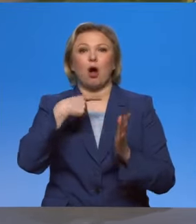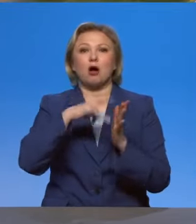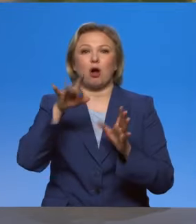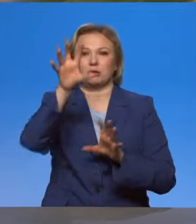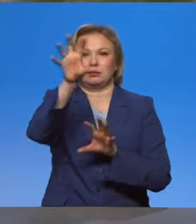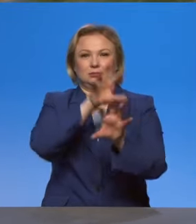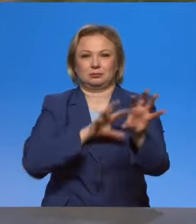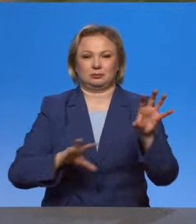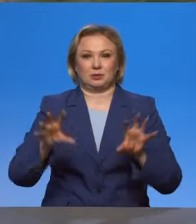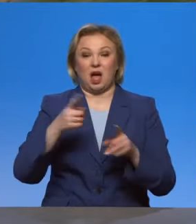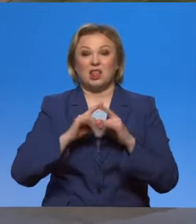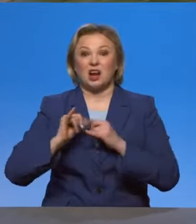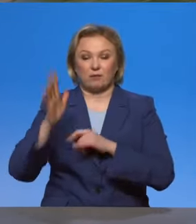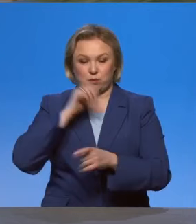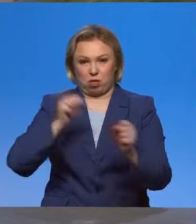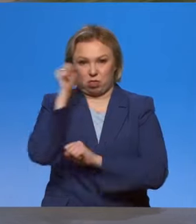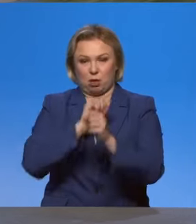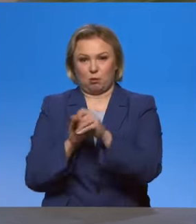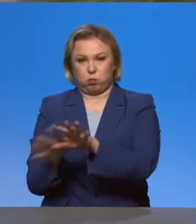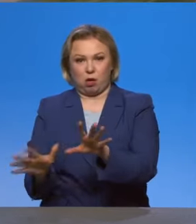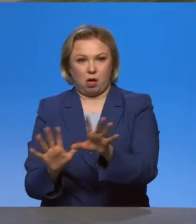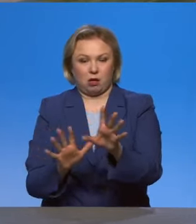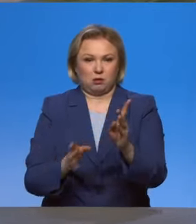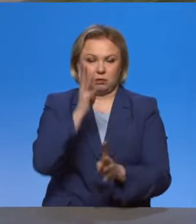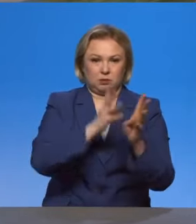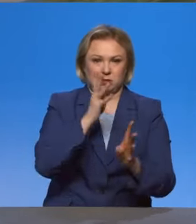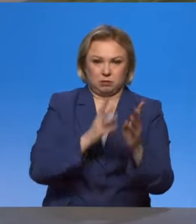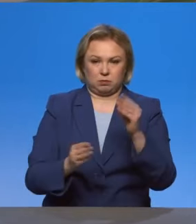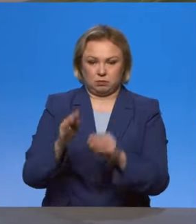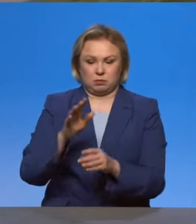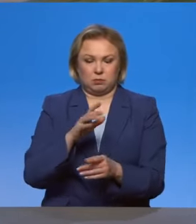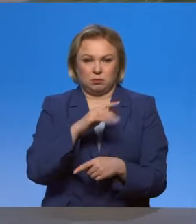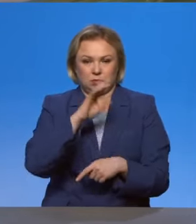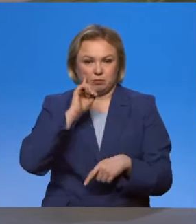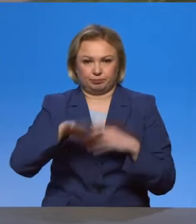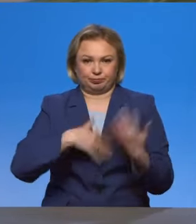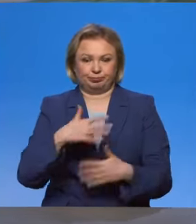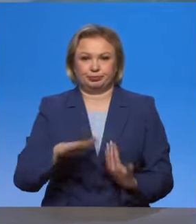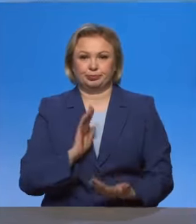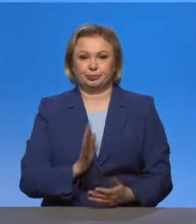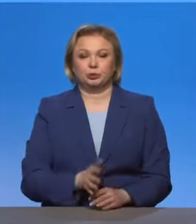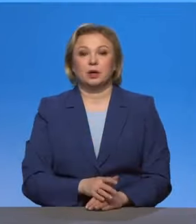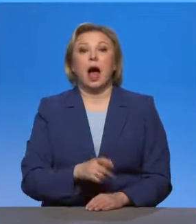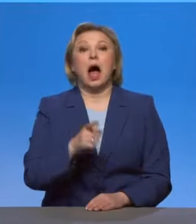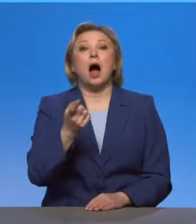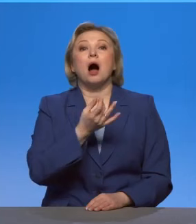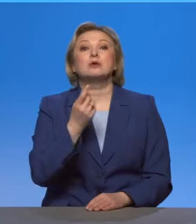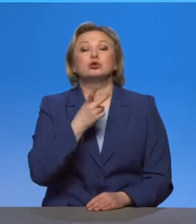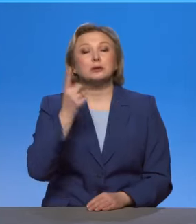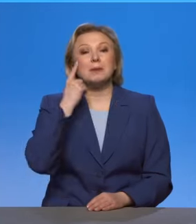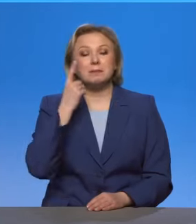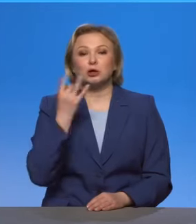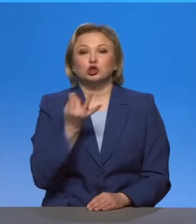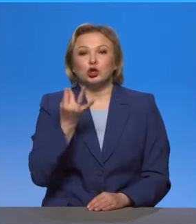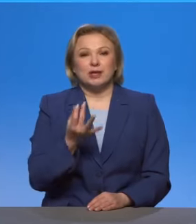будет хаотичным. Где-то тут надо просто... строить малоэтажку, а где-то не надо строить тут малоэтажку. Тут просто важно понимать, чьи интересы будут больше учитываться при разработке этого